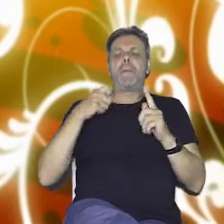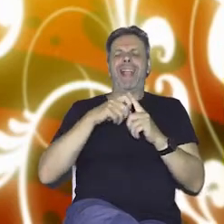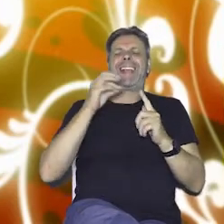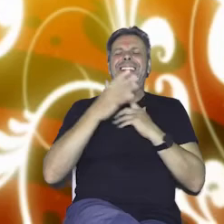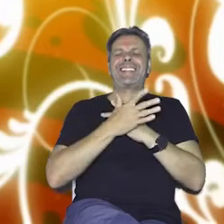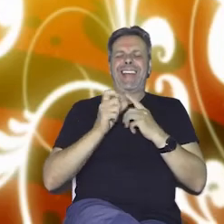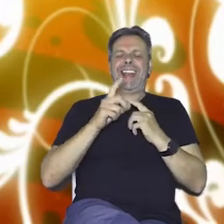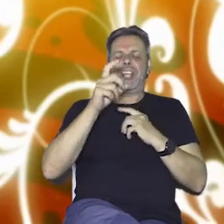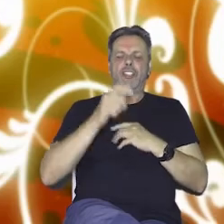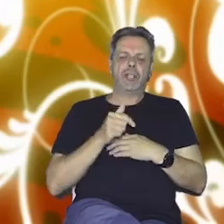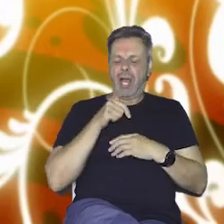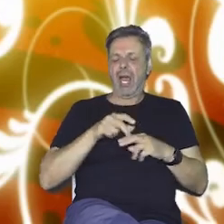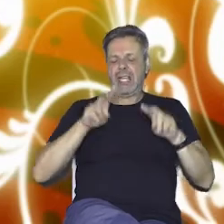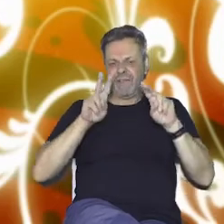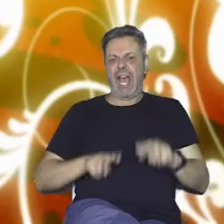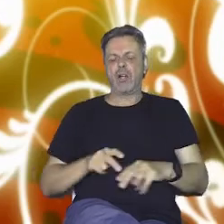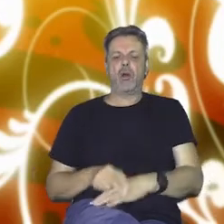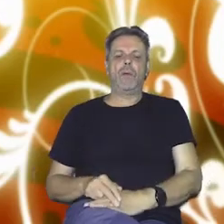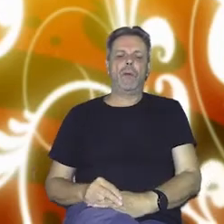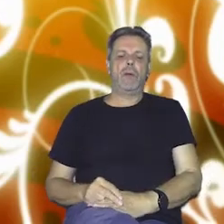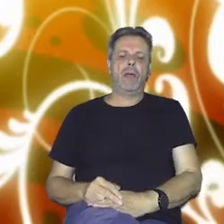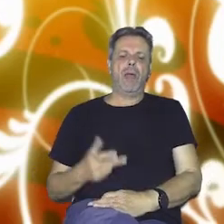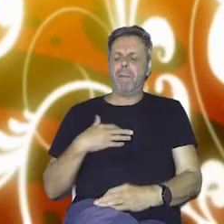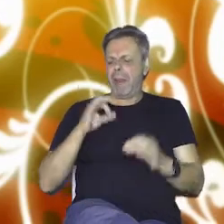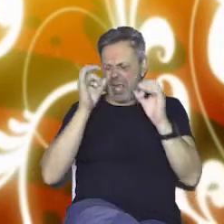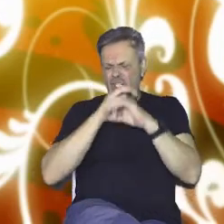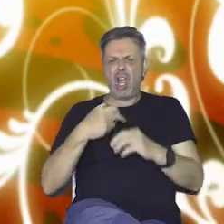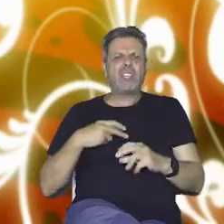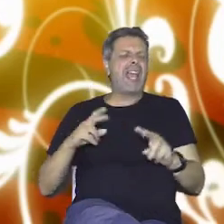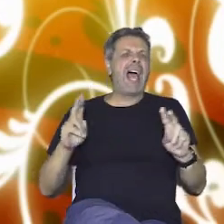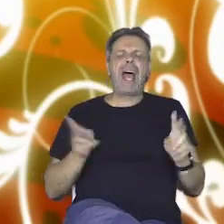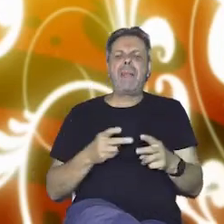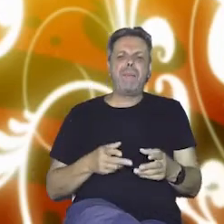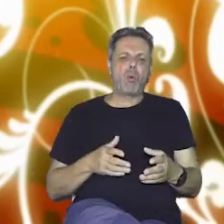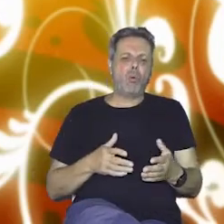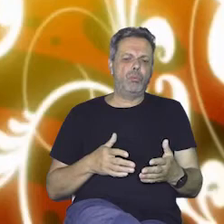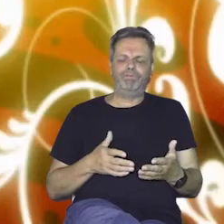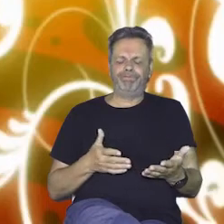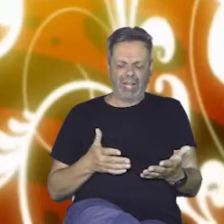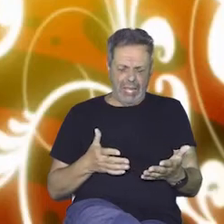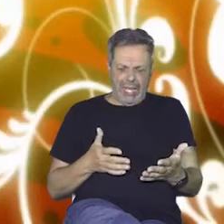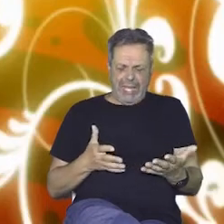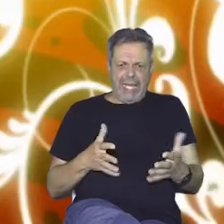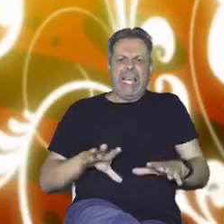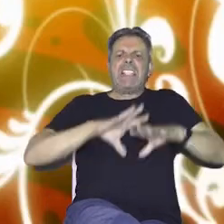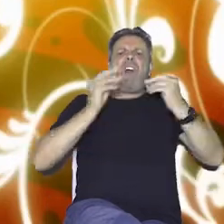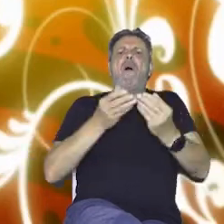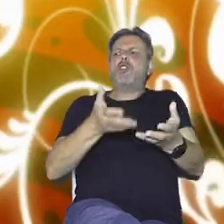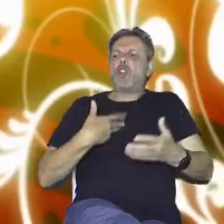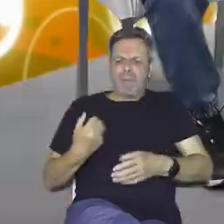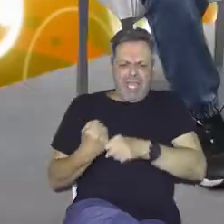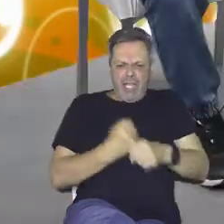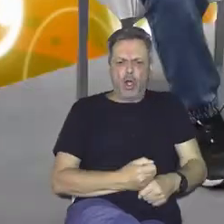zaista je, ja mislim, uopće mi je žao da ne mogu neke, ove sve što si mi donio male, to je dio